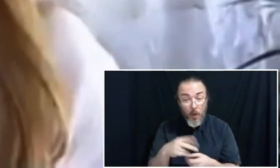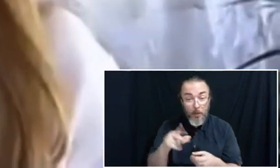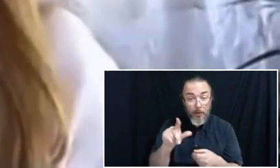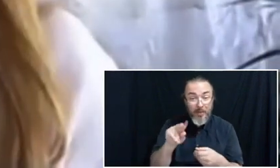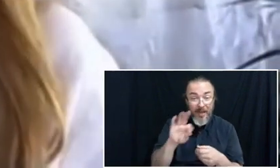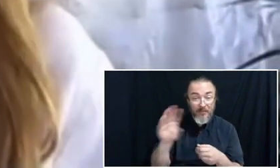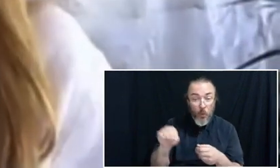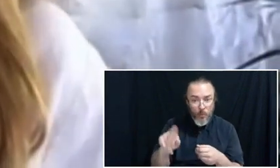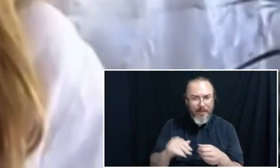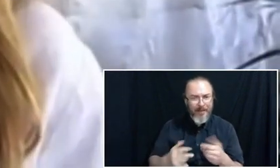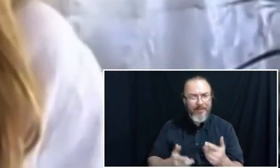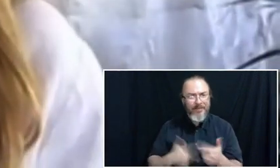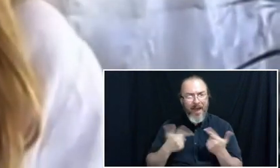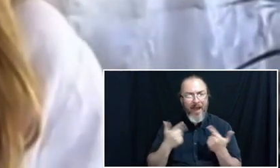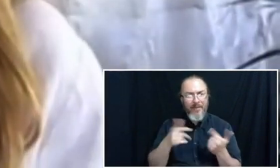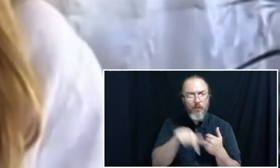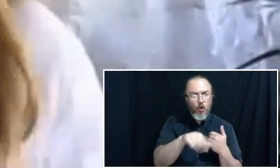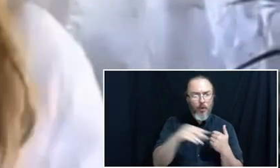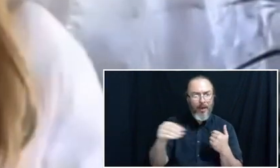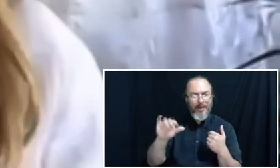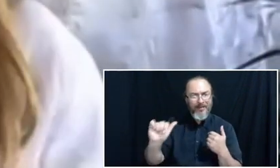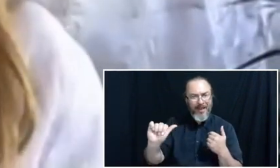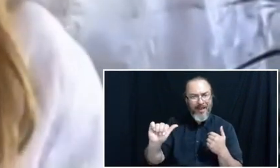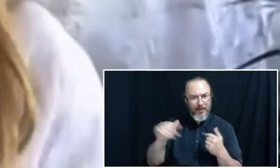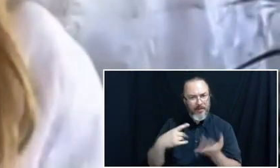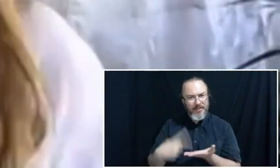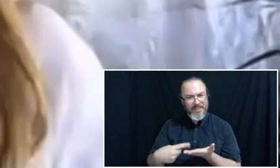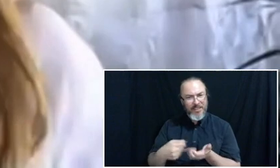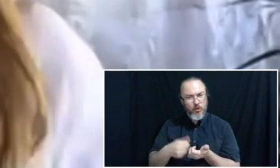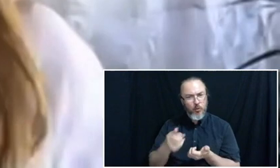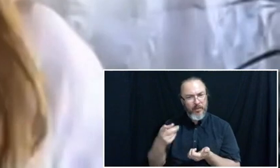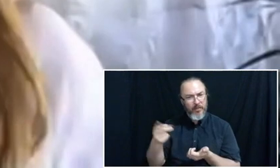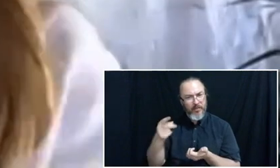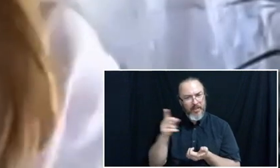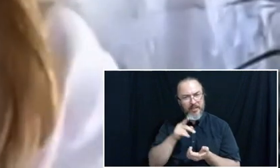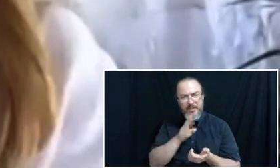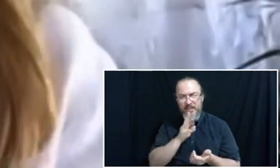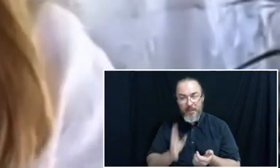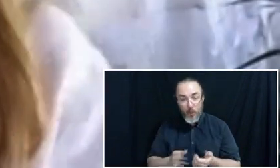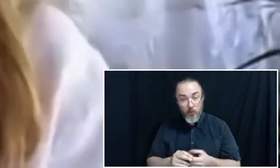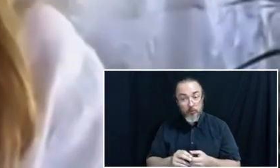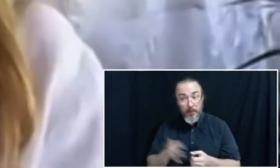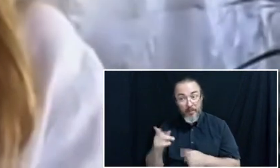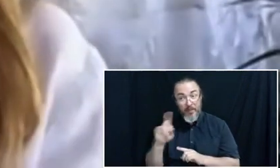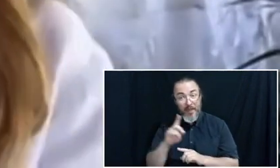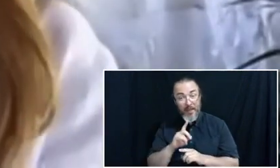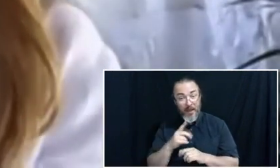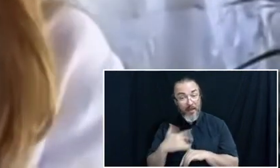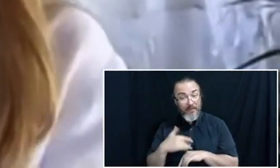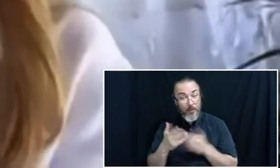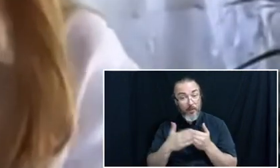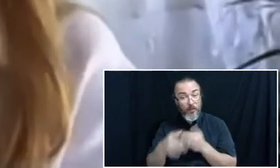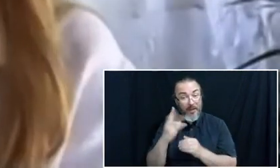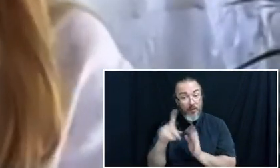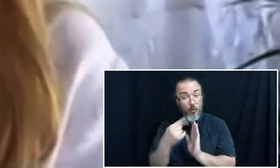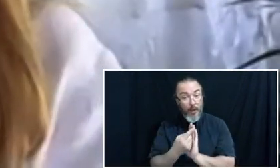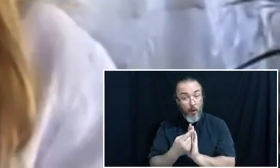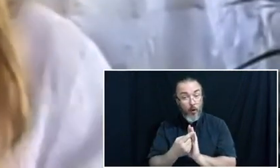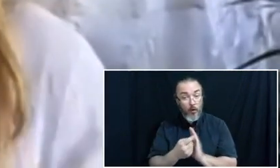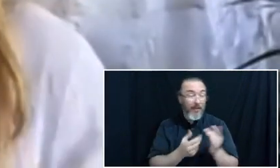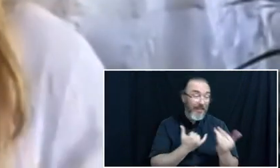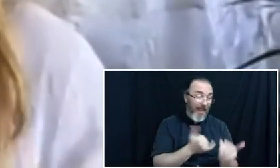qui nous rejoignent sur la plateforme peuvent s'engager dans une discussion en direct, questions-réponses avec les orateurs d'aujourd'hui. Les orateurs seront disponibles pendant une